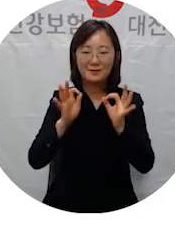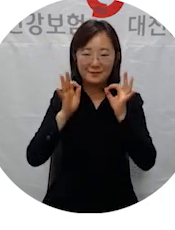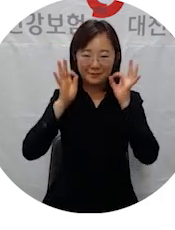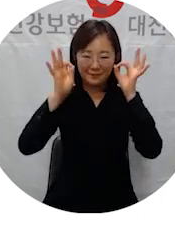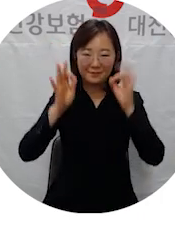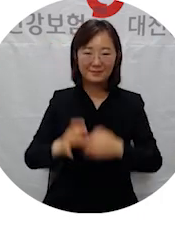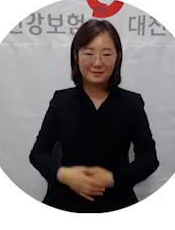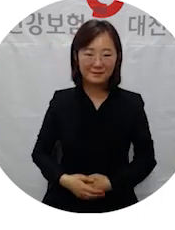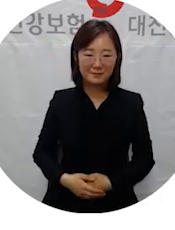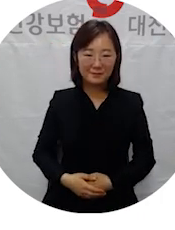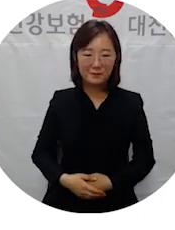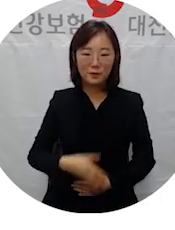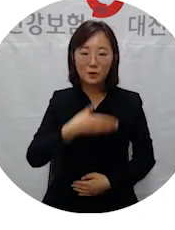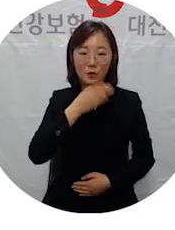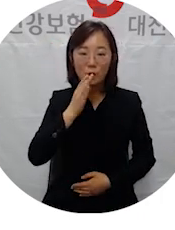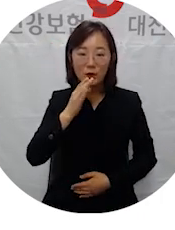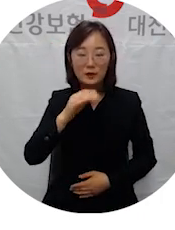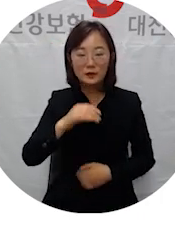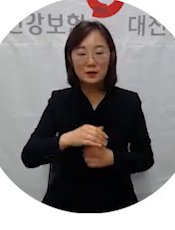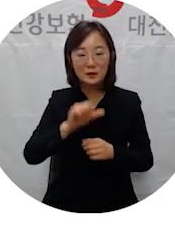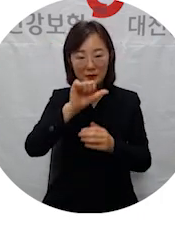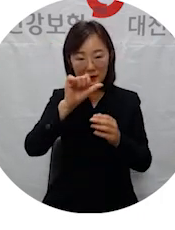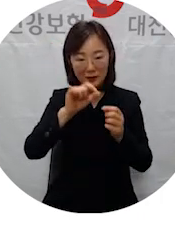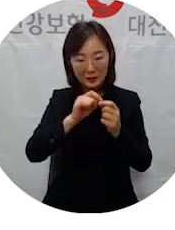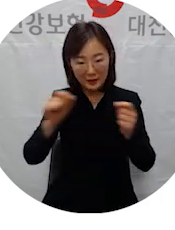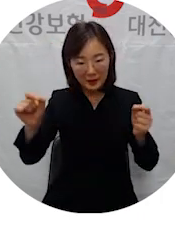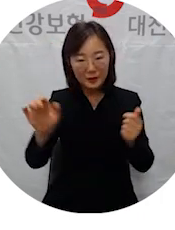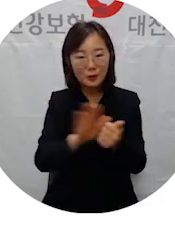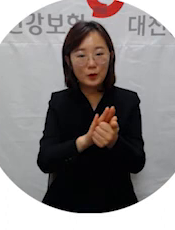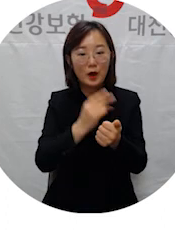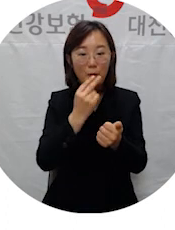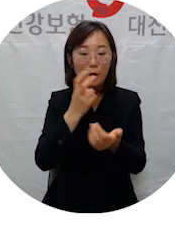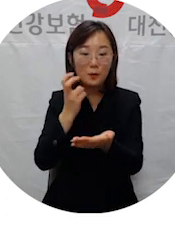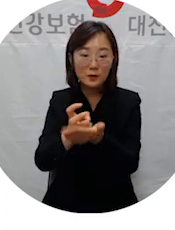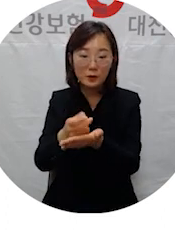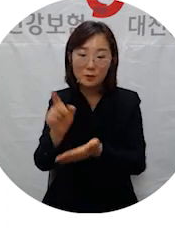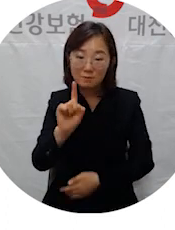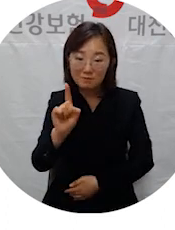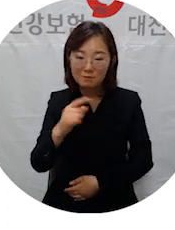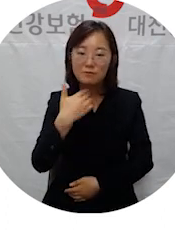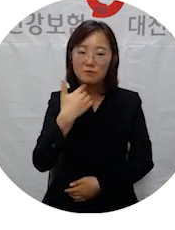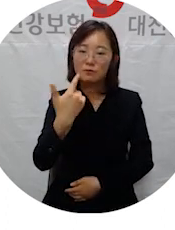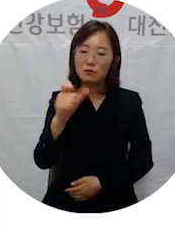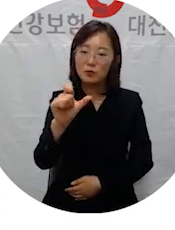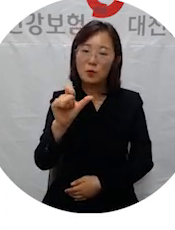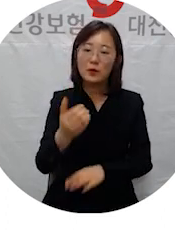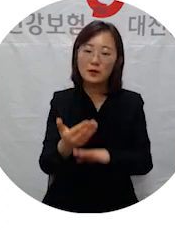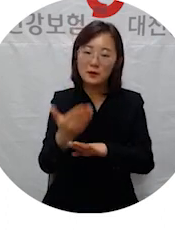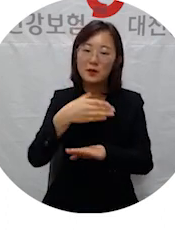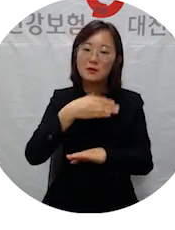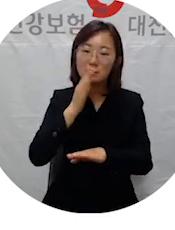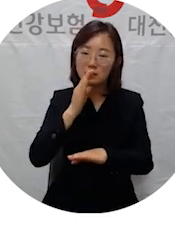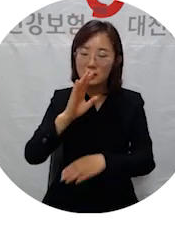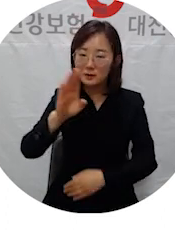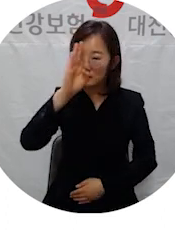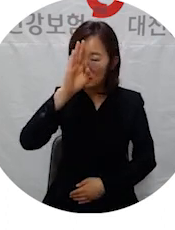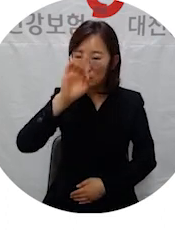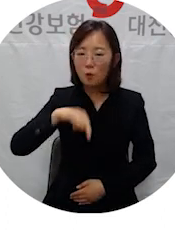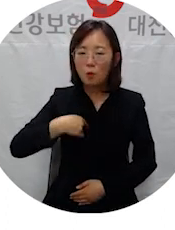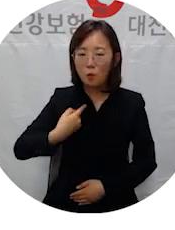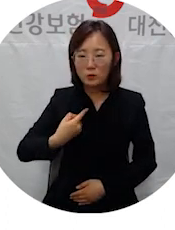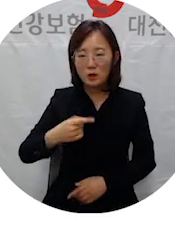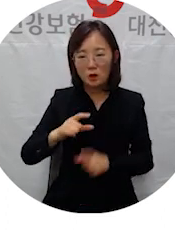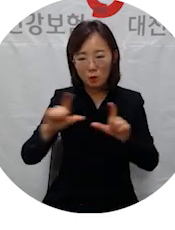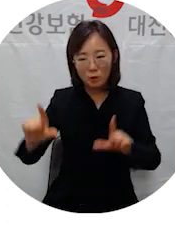노후까지 행복한 대한민국이 되도록 노력하고 있습니다. 노인 장기 요양보험 제도란 65세